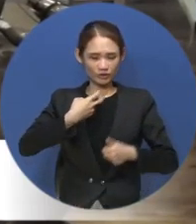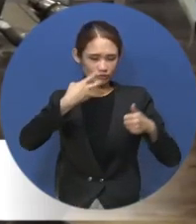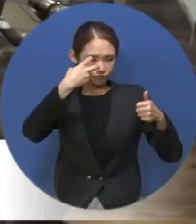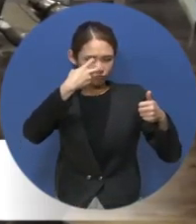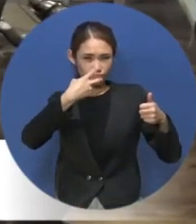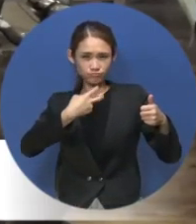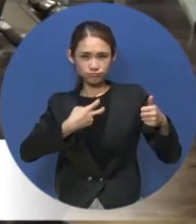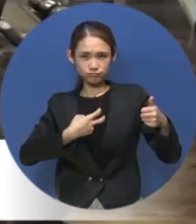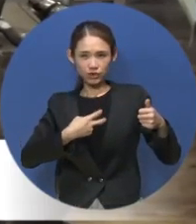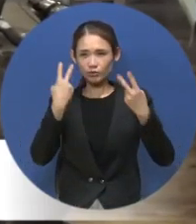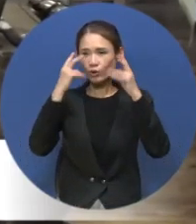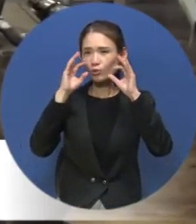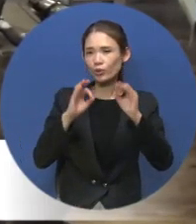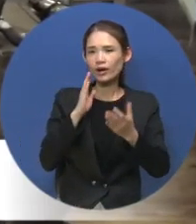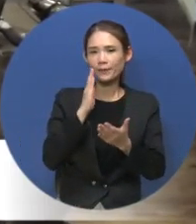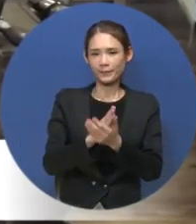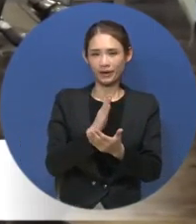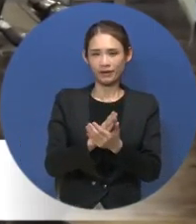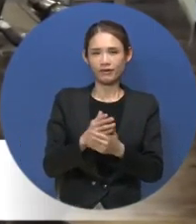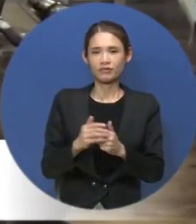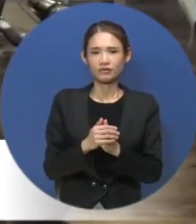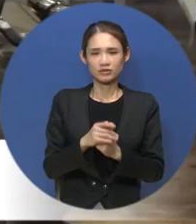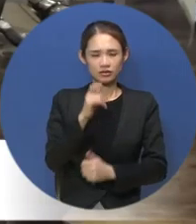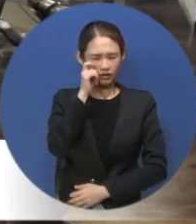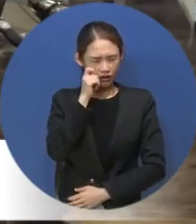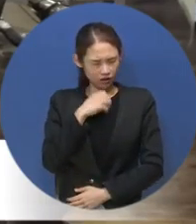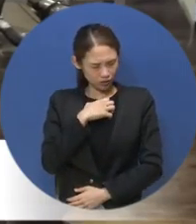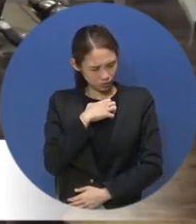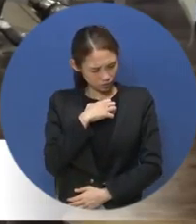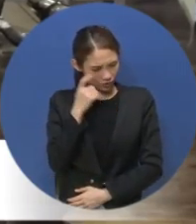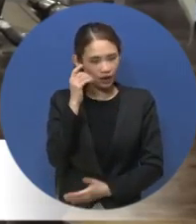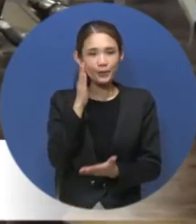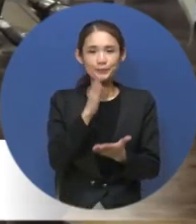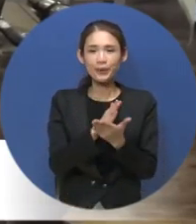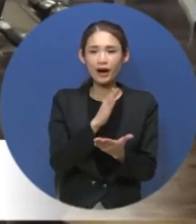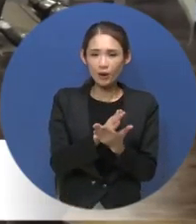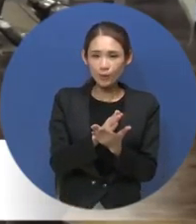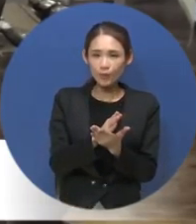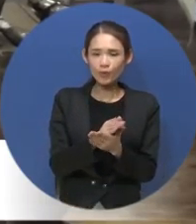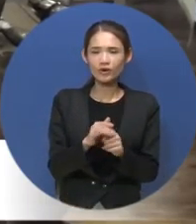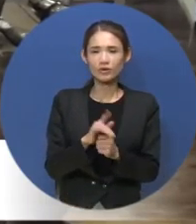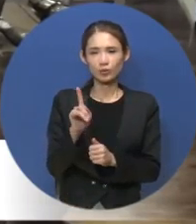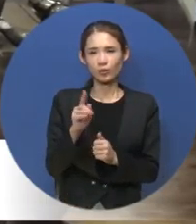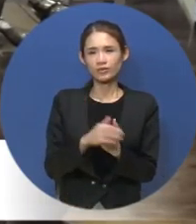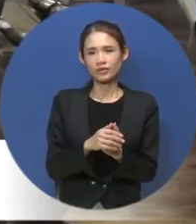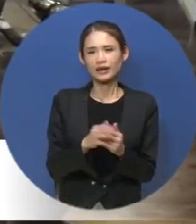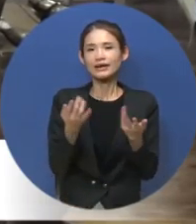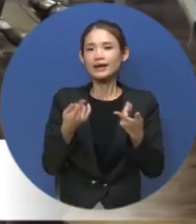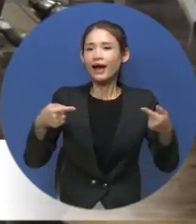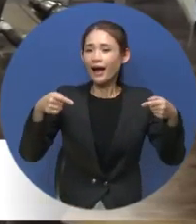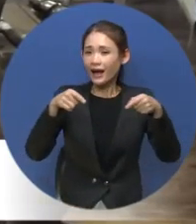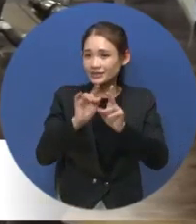구성됐고 상영 후 감독과의 대화 시간이 준비되어 감독과 관객이 영화 관련 이야기를